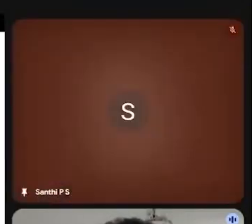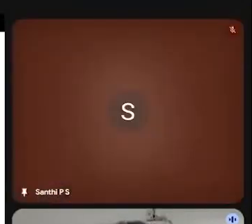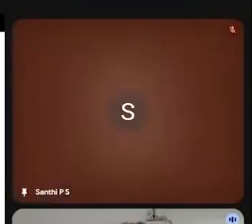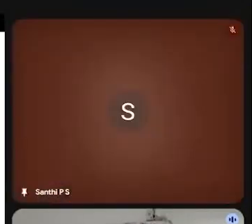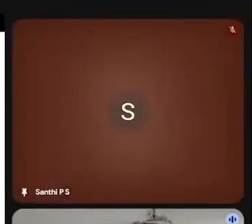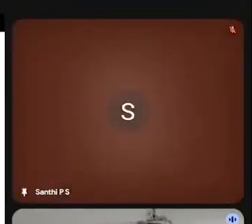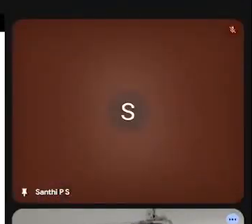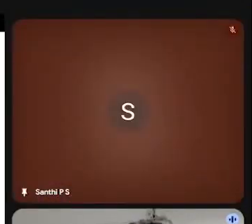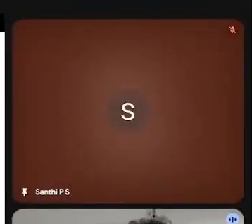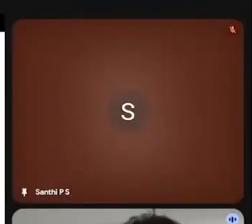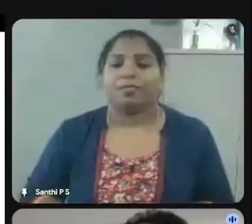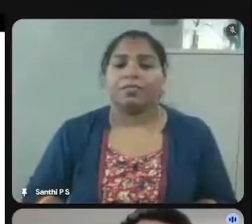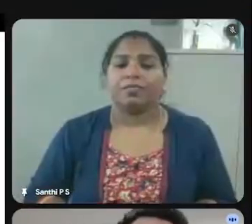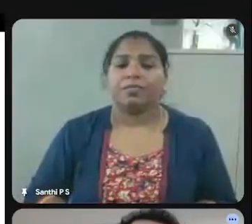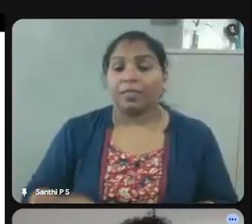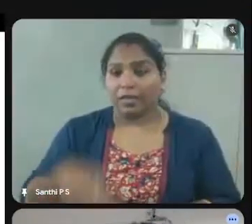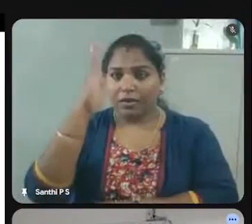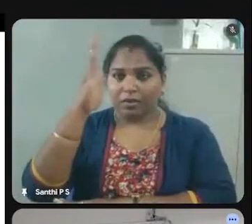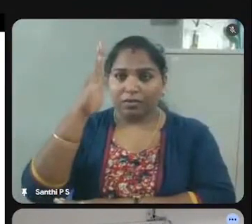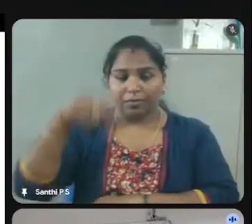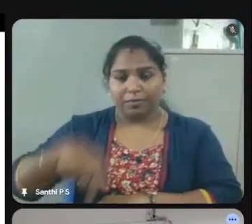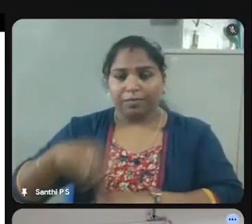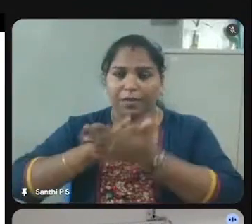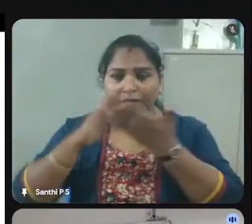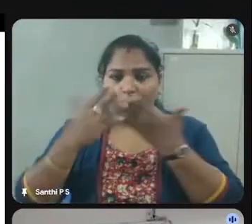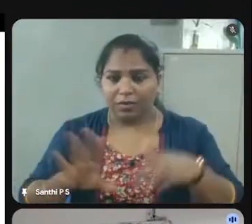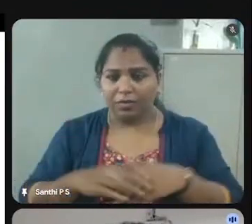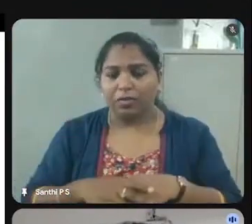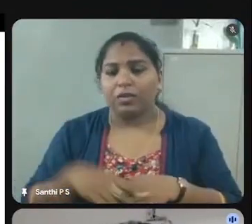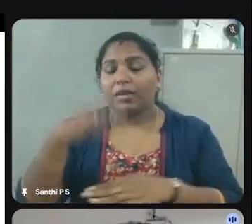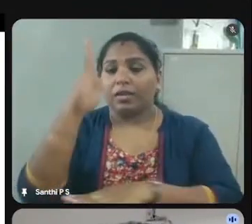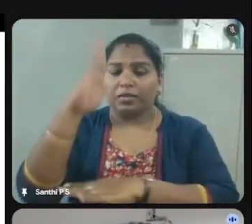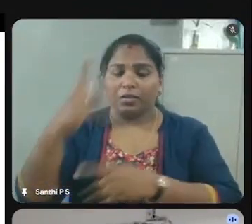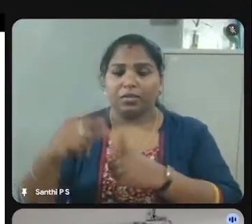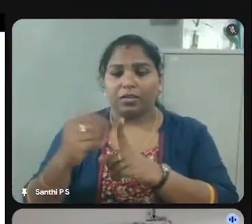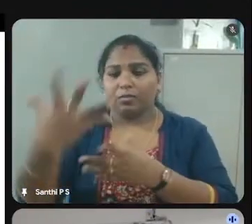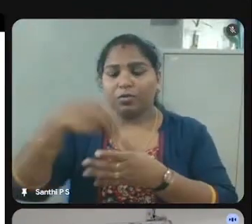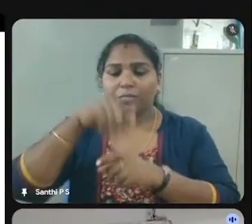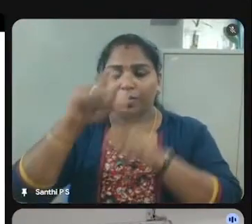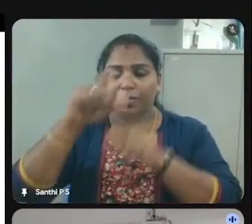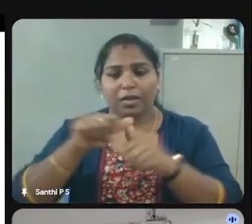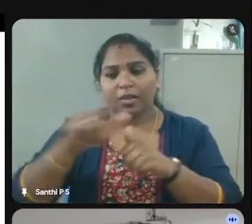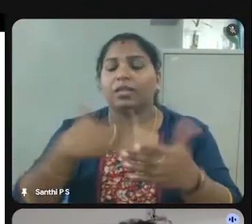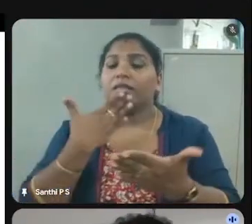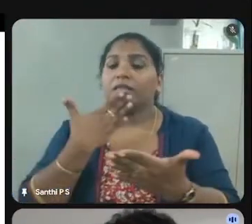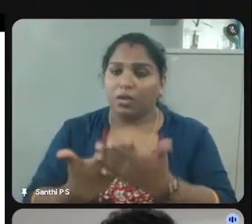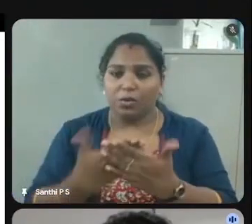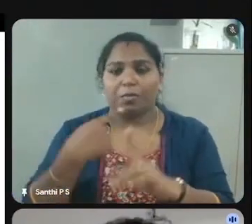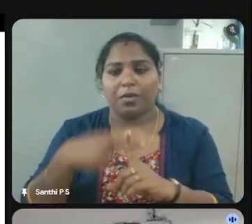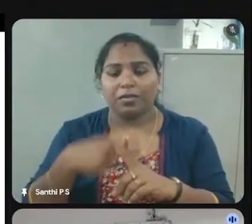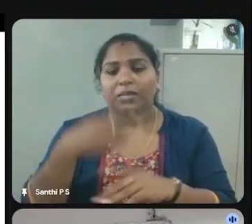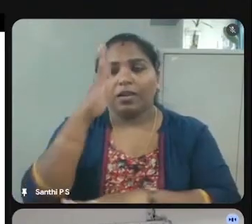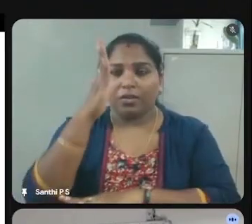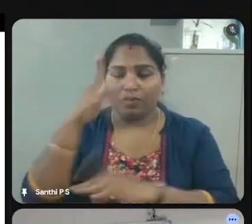നമ്മുടെ ഇന്നത്തെ സെക്ഷൻ ഇവിടെ അവസാനിച്ചിരിക്കുകയാണ്. ഈ സെക്ഷനിൽ പങ്കെടുത്ത എല്ലാവർക്കും നന്ദി അറിയിക്കുന്നു. അതോടൊപ്പം തന്നെ ഈ സെക്ഷൻ കൈകാര്യം